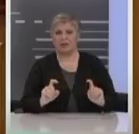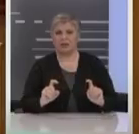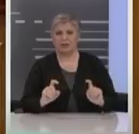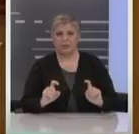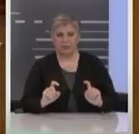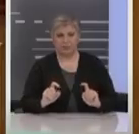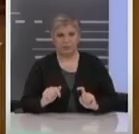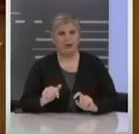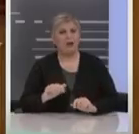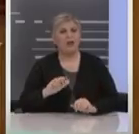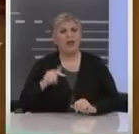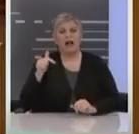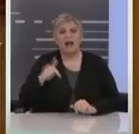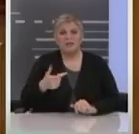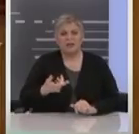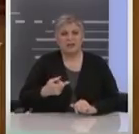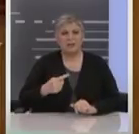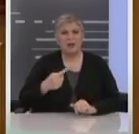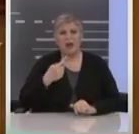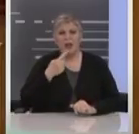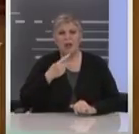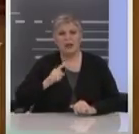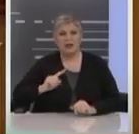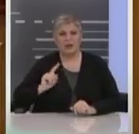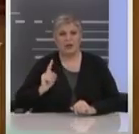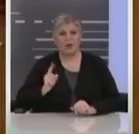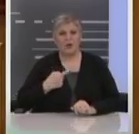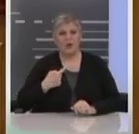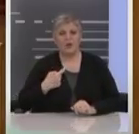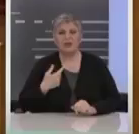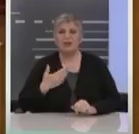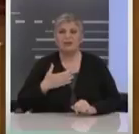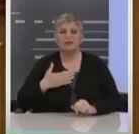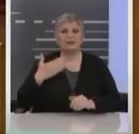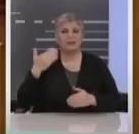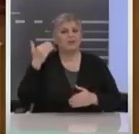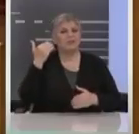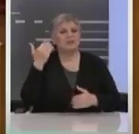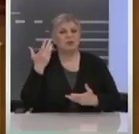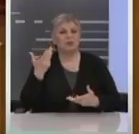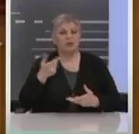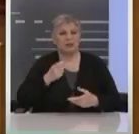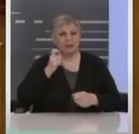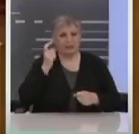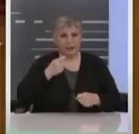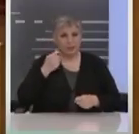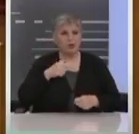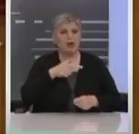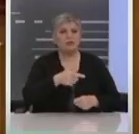σε μια λογική η οποία ήθελε να εντάσει στα ΠΕΠ